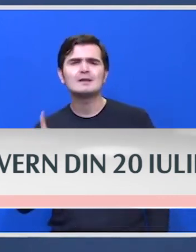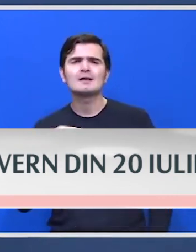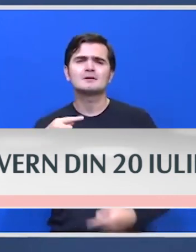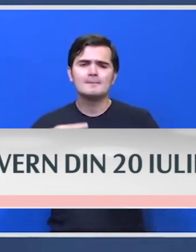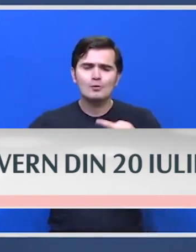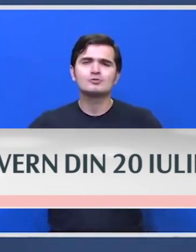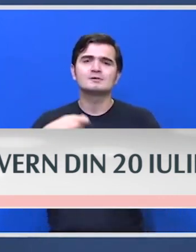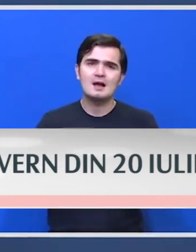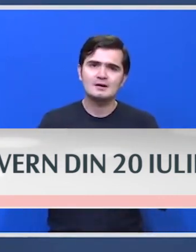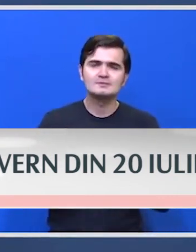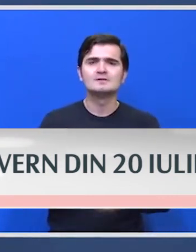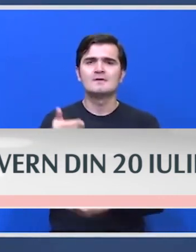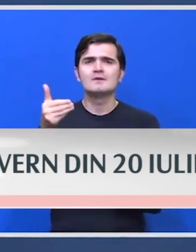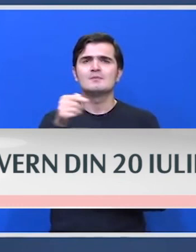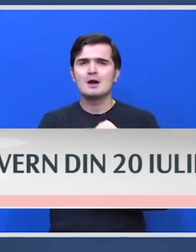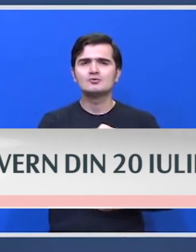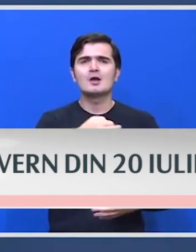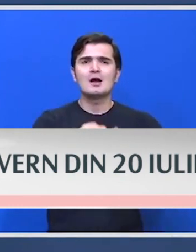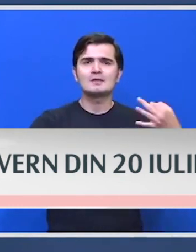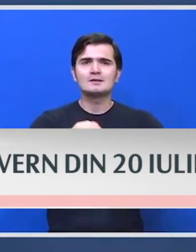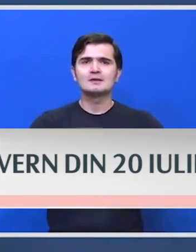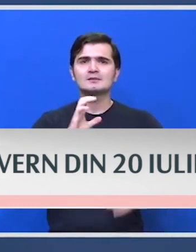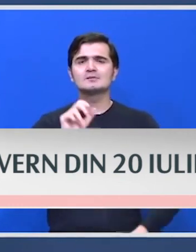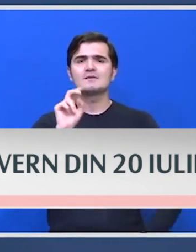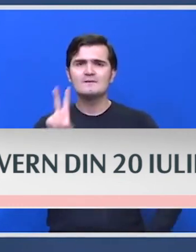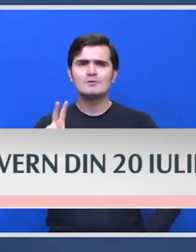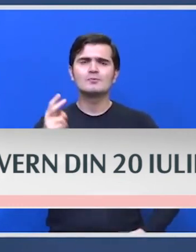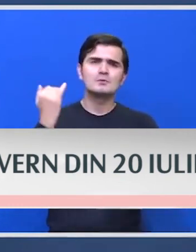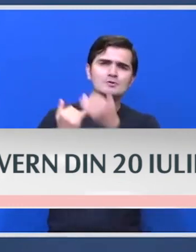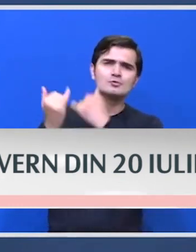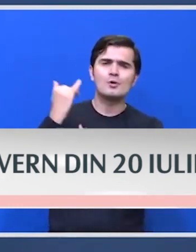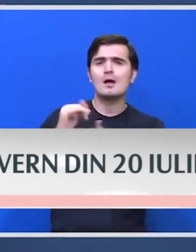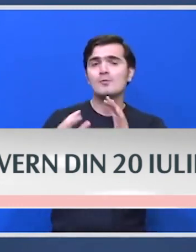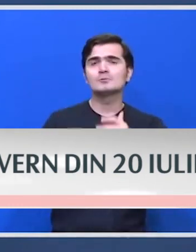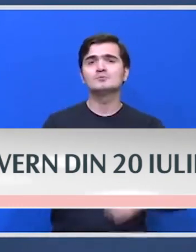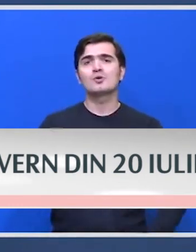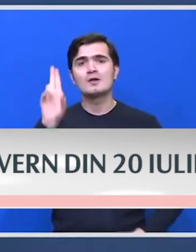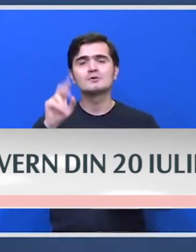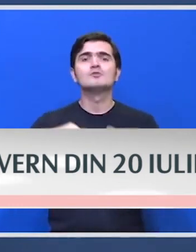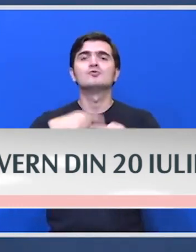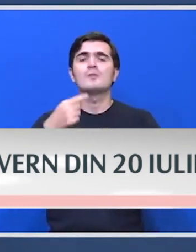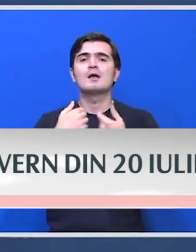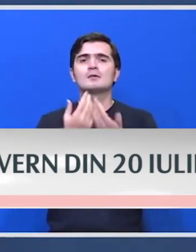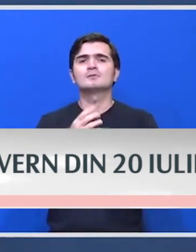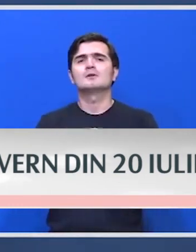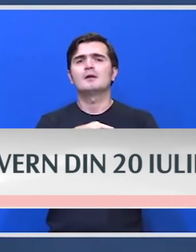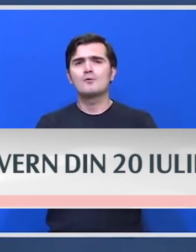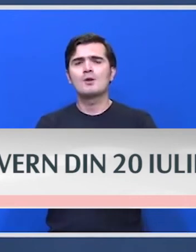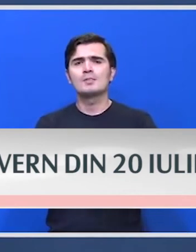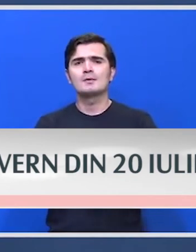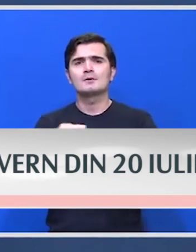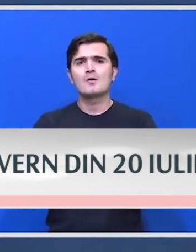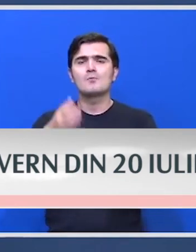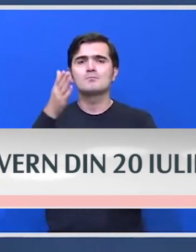achiziție. Firma respectivă analizează CV-urile, background-ul posibilor candidați și dă niște recomandări, dă o